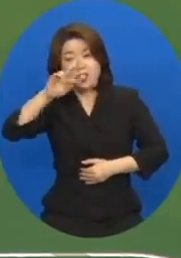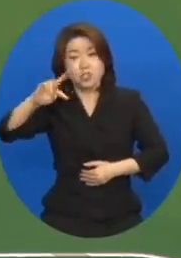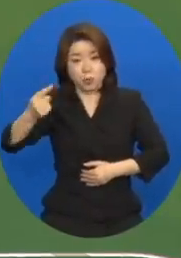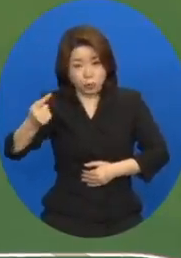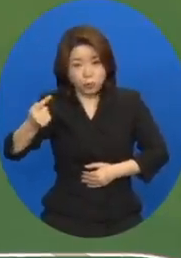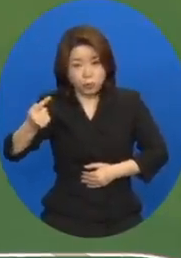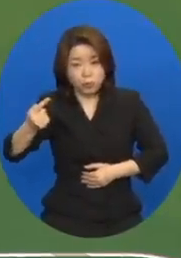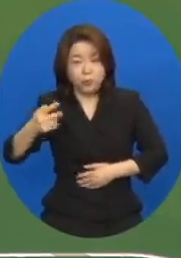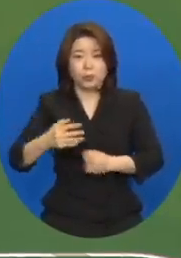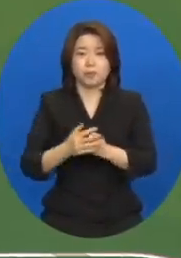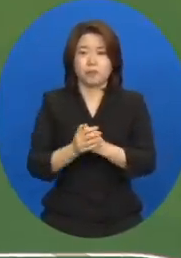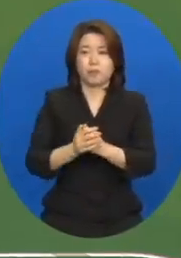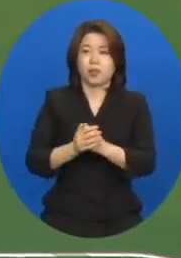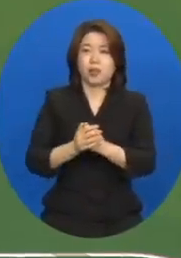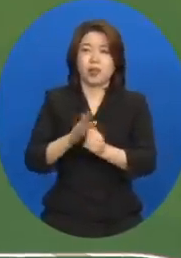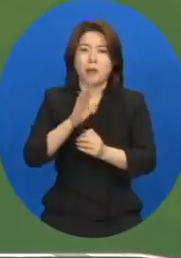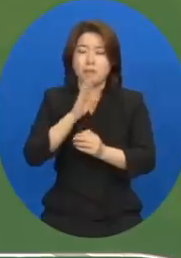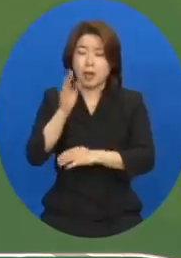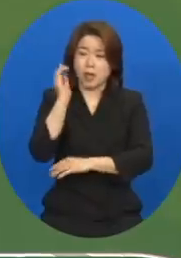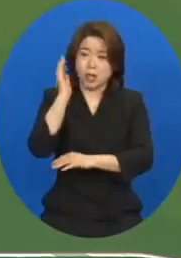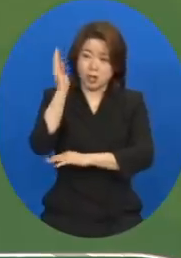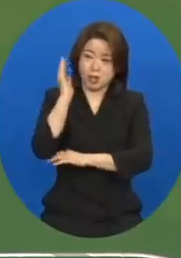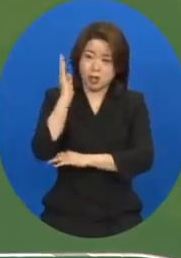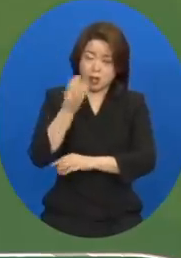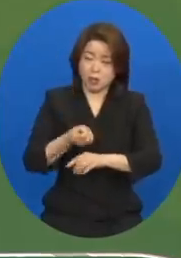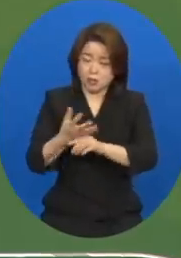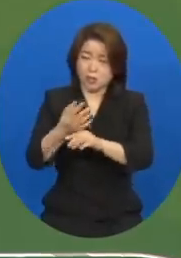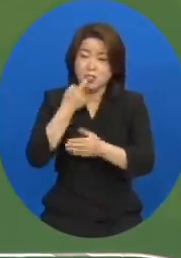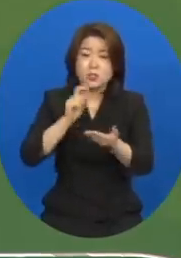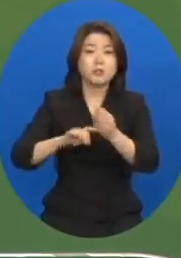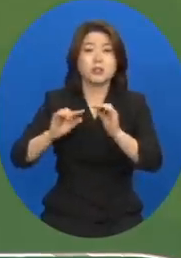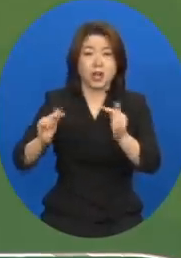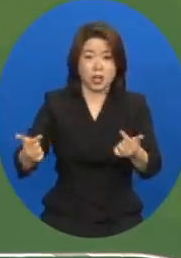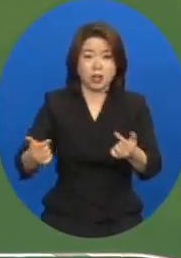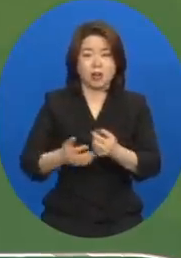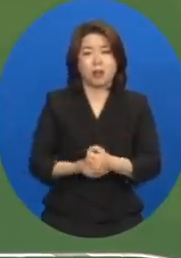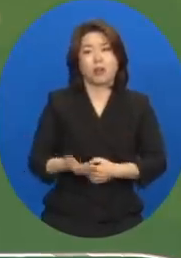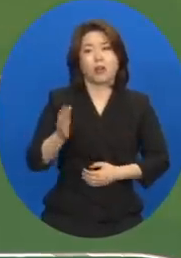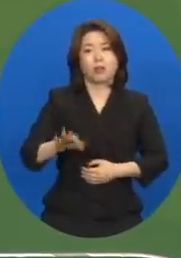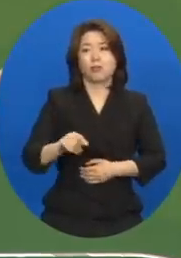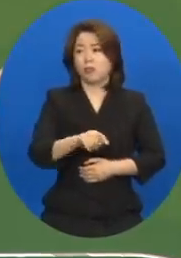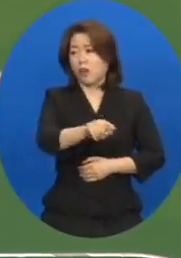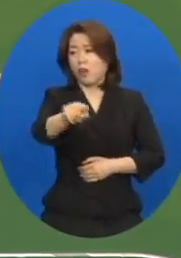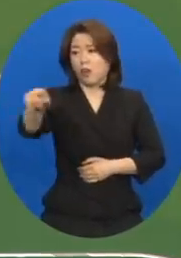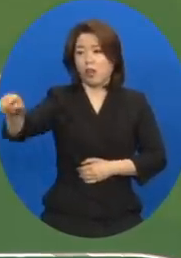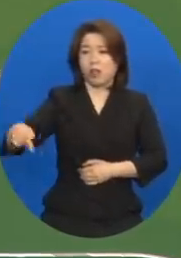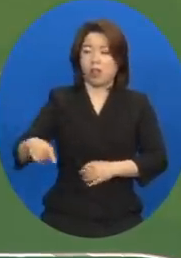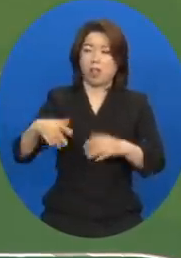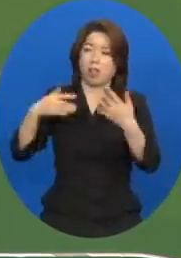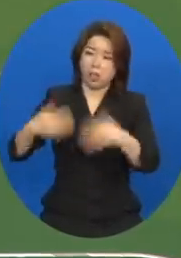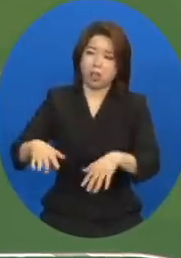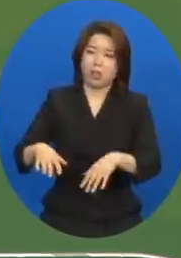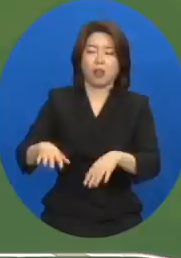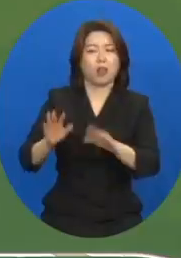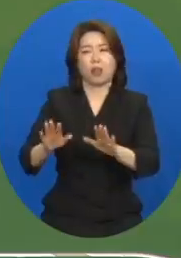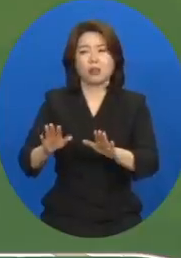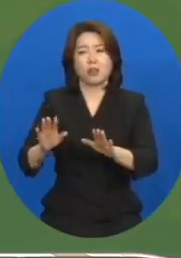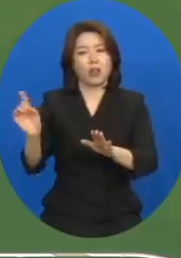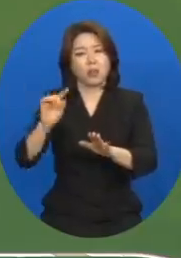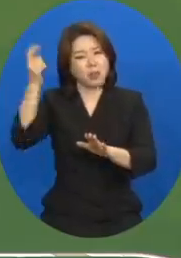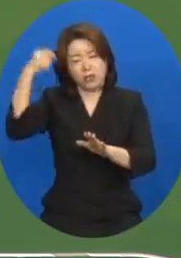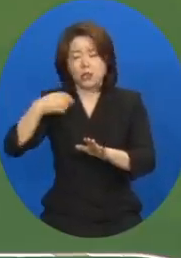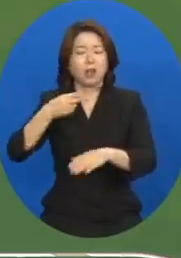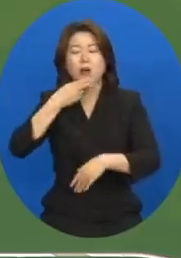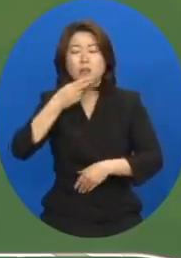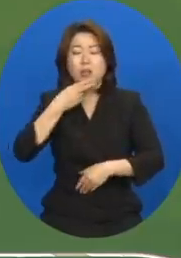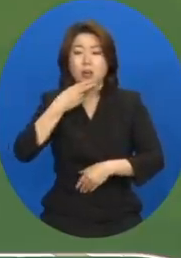참 말씀을 전하기가 쉽지 않은데 아유 지쳤다고 그러고, 이제는 아무것도